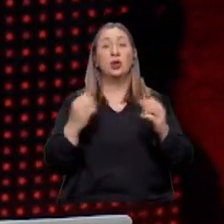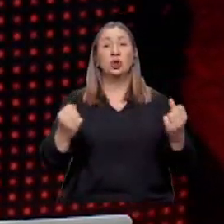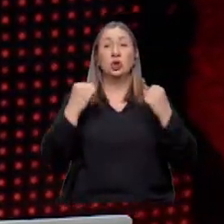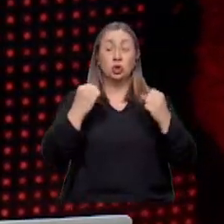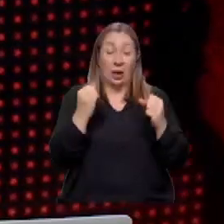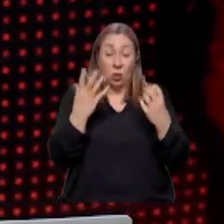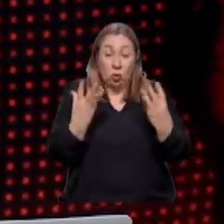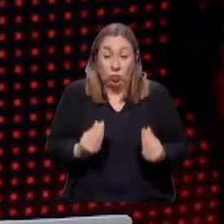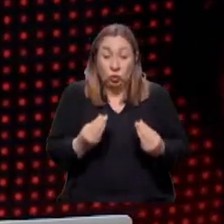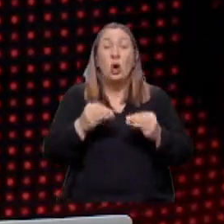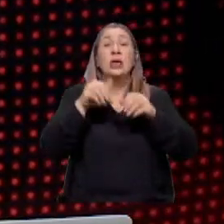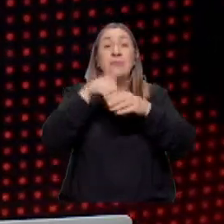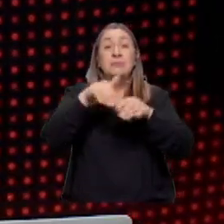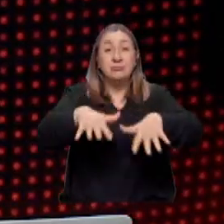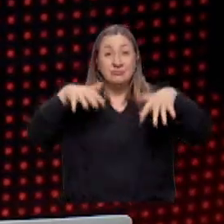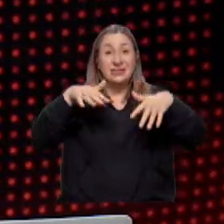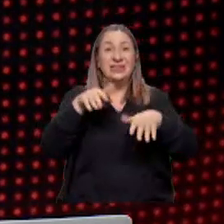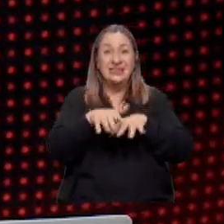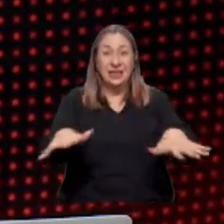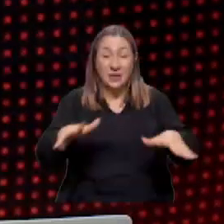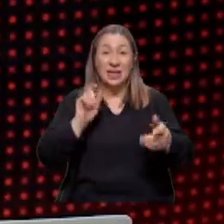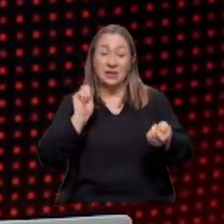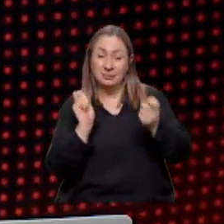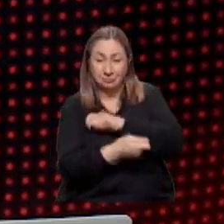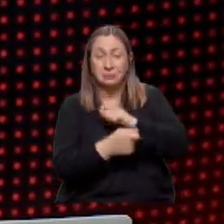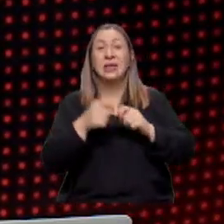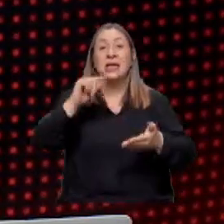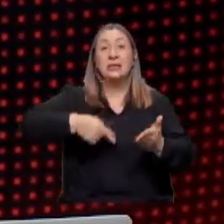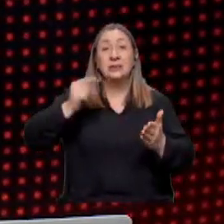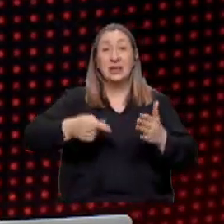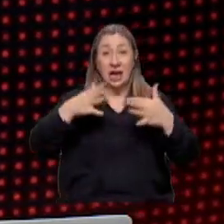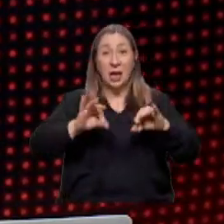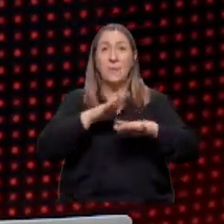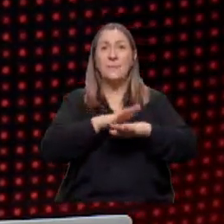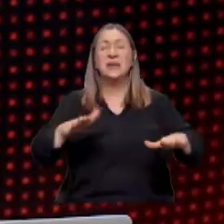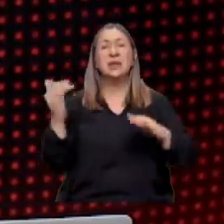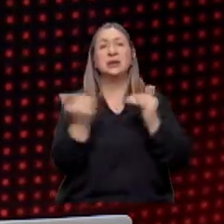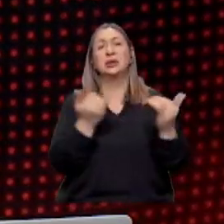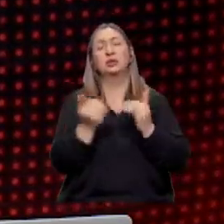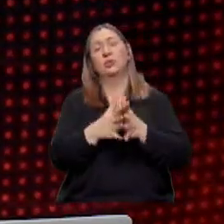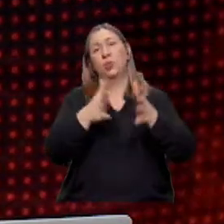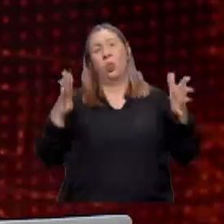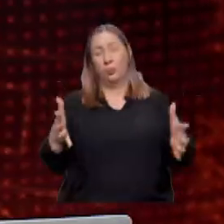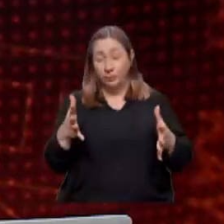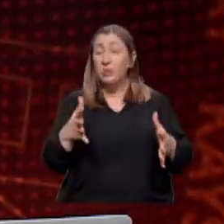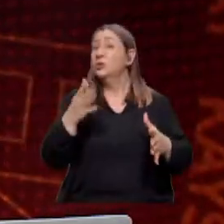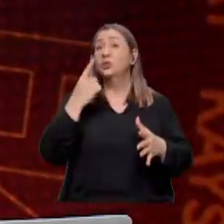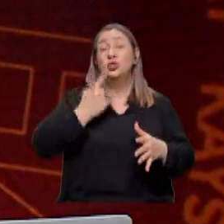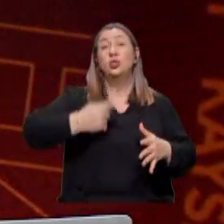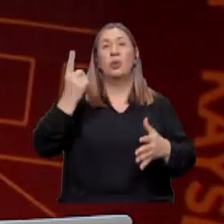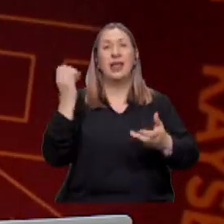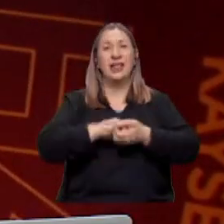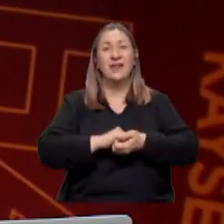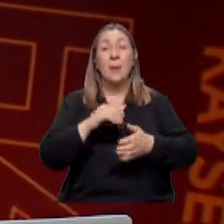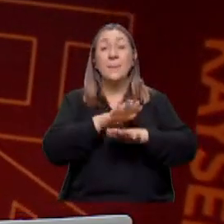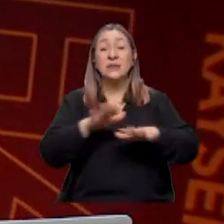güçlendirilmiş parlamenter sisteme geçişin imzasını atmaya hazırlanırken masa tartışması büyüyor Cumhuriyeti farkından